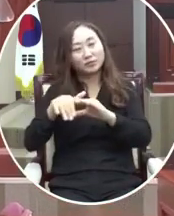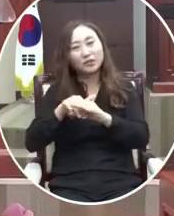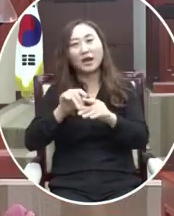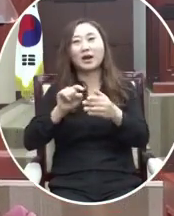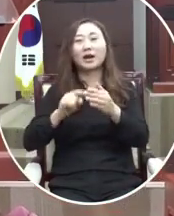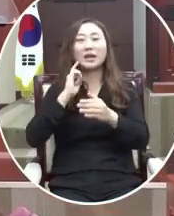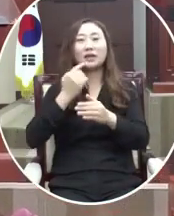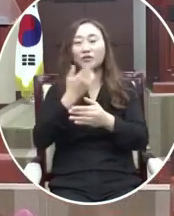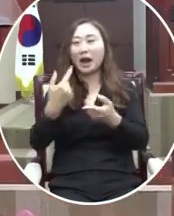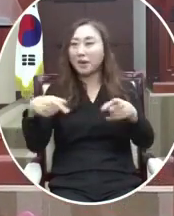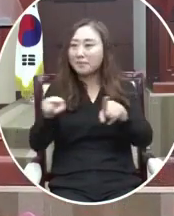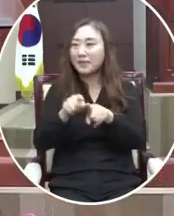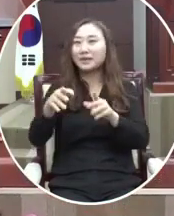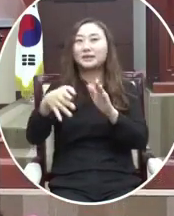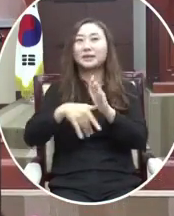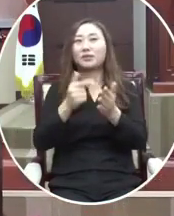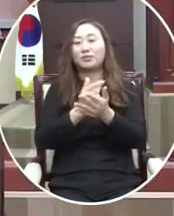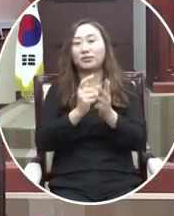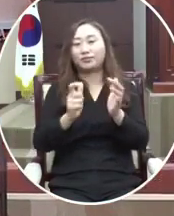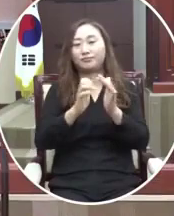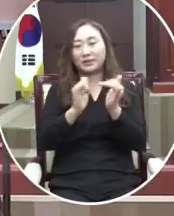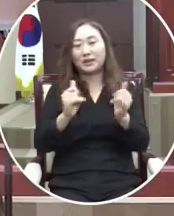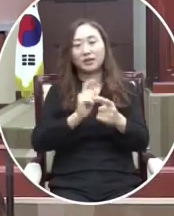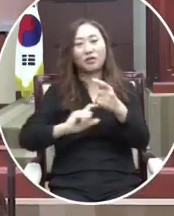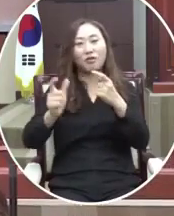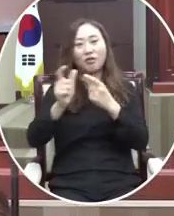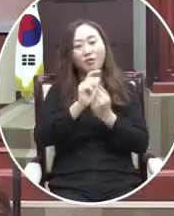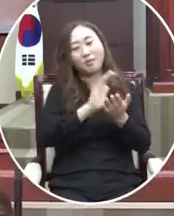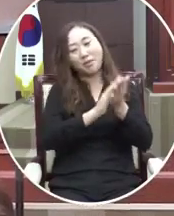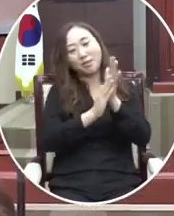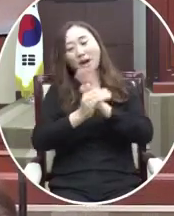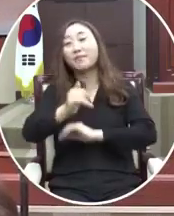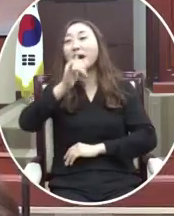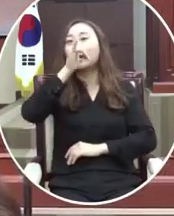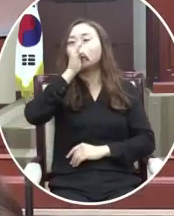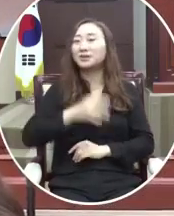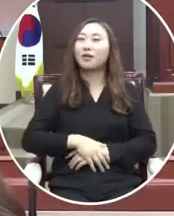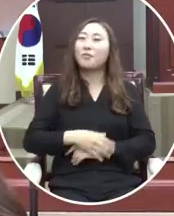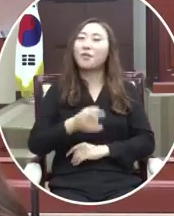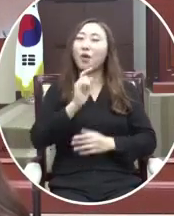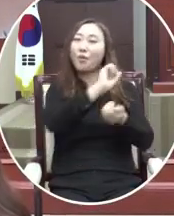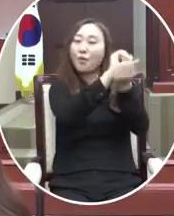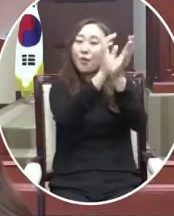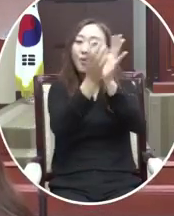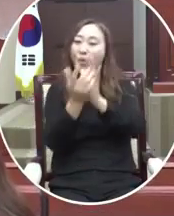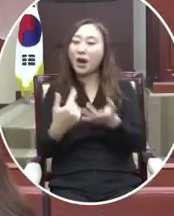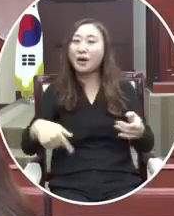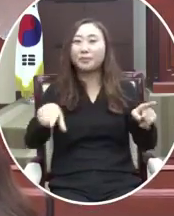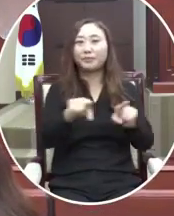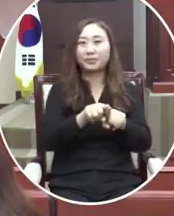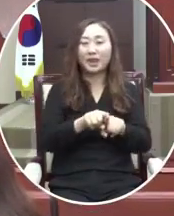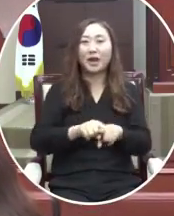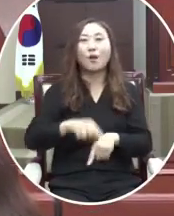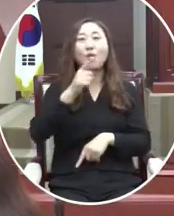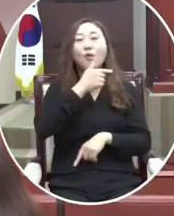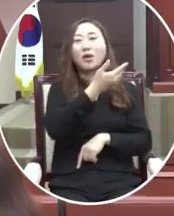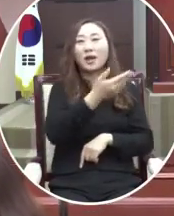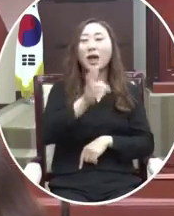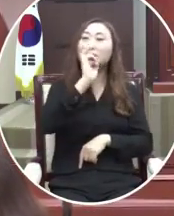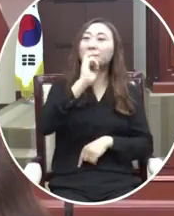입혀졌을 때 노원 구민들의 삶은 더욱 다채로워졌다 있는 벚꽃과 함께한 월계 벚꽃